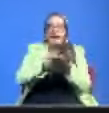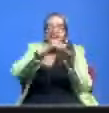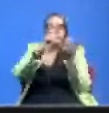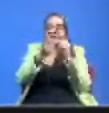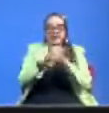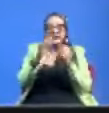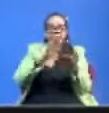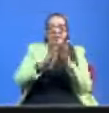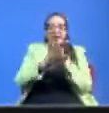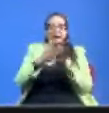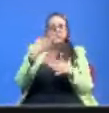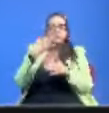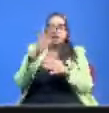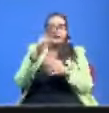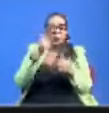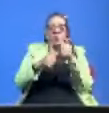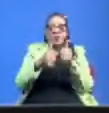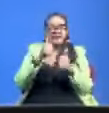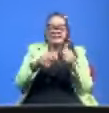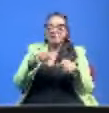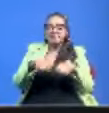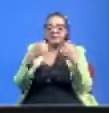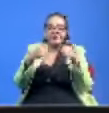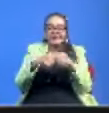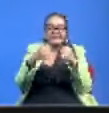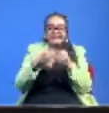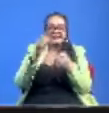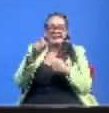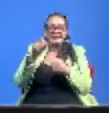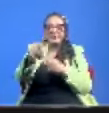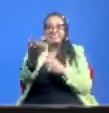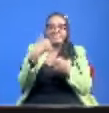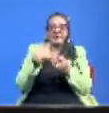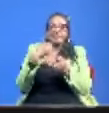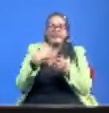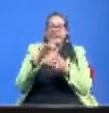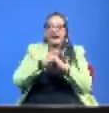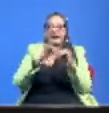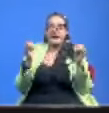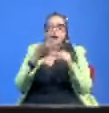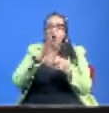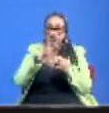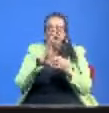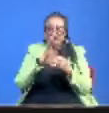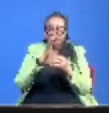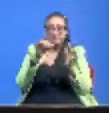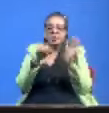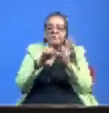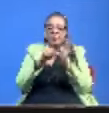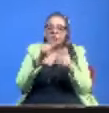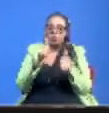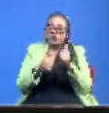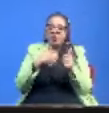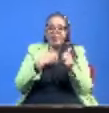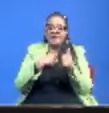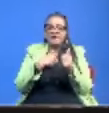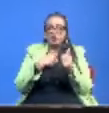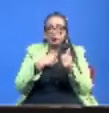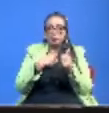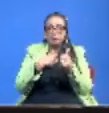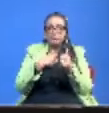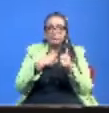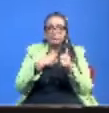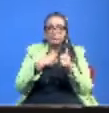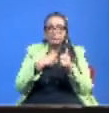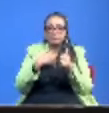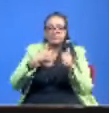chumvi ambayo yameharibu mimea na kuwanyima wakazi maji safi. Shida ile tuko nao hapa ni athari ya